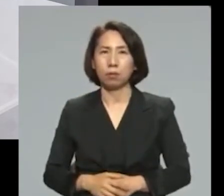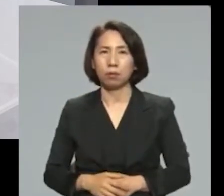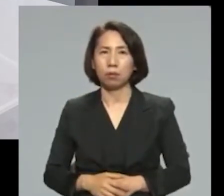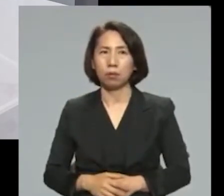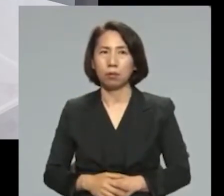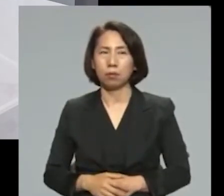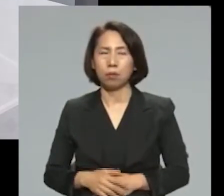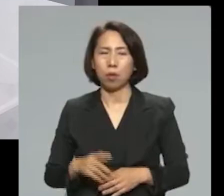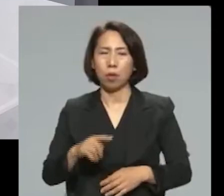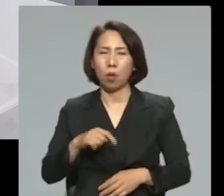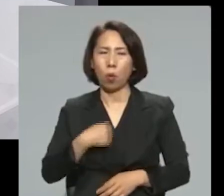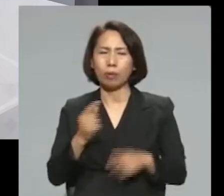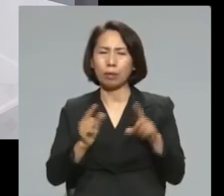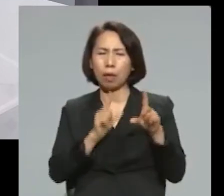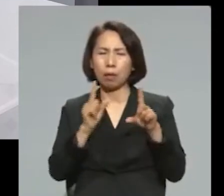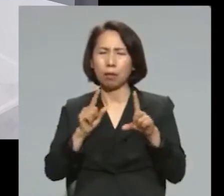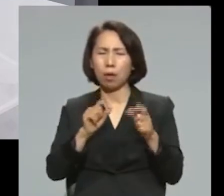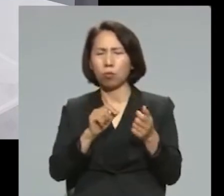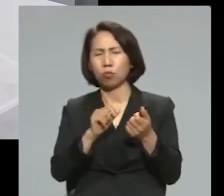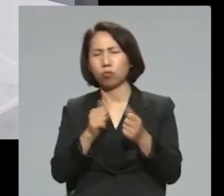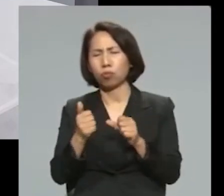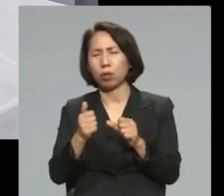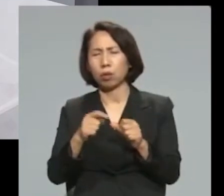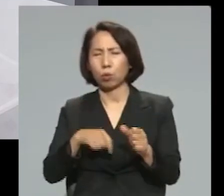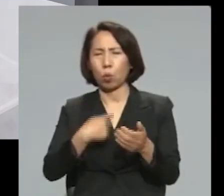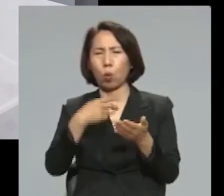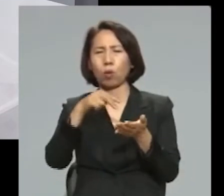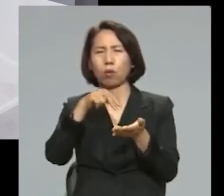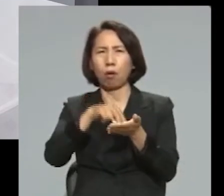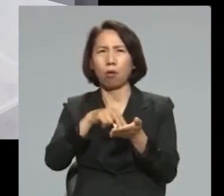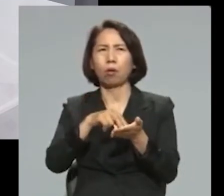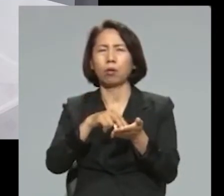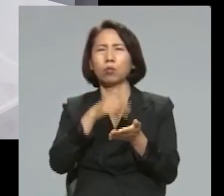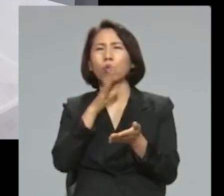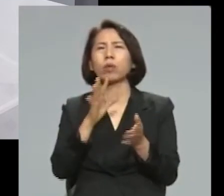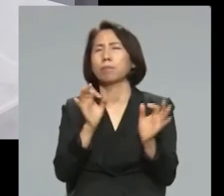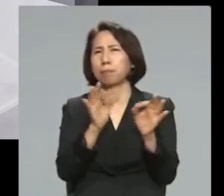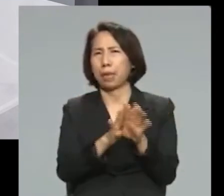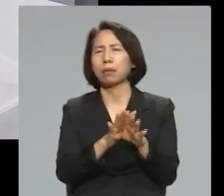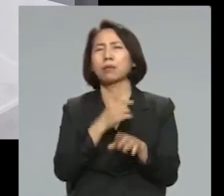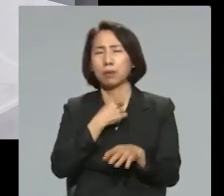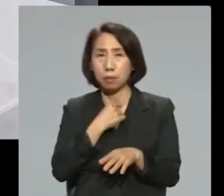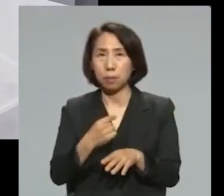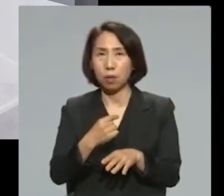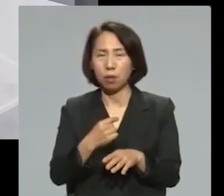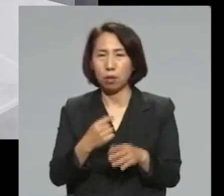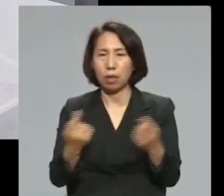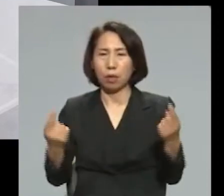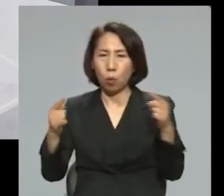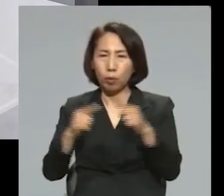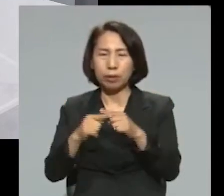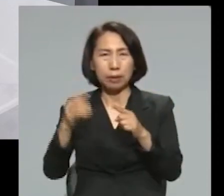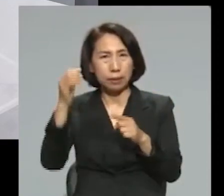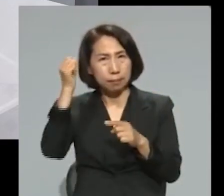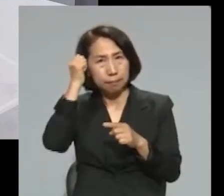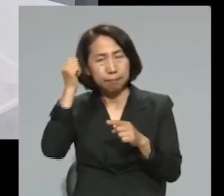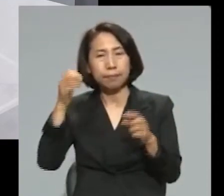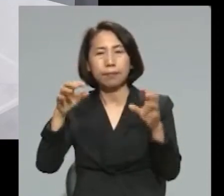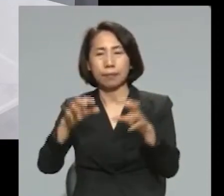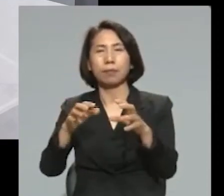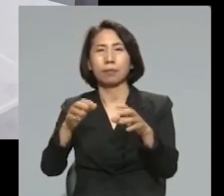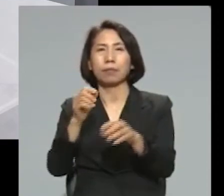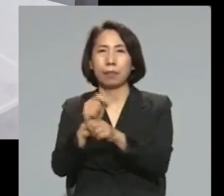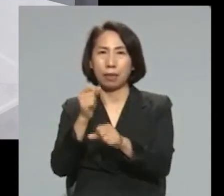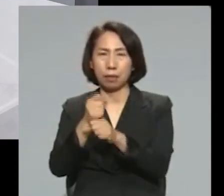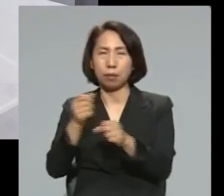고독사는 독거노인이 없도록 제도화하겠다는 말씀을 드립니다. 마을 공동거주 독거노인 거주시설을